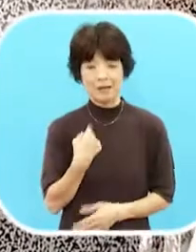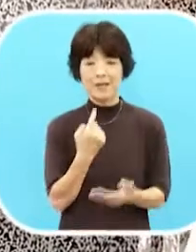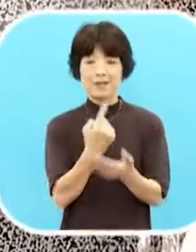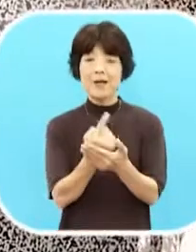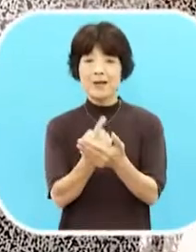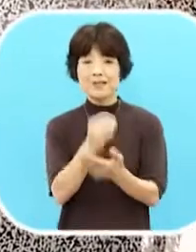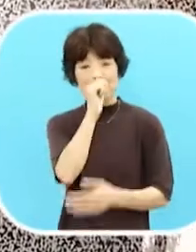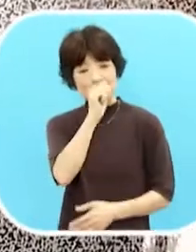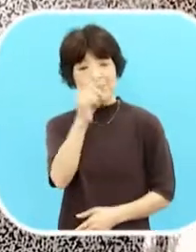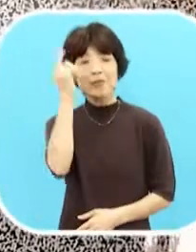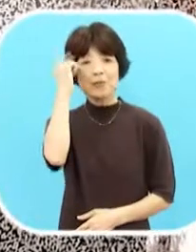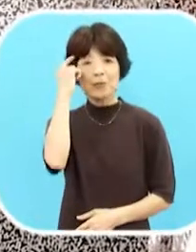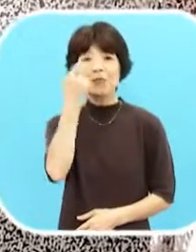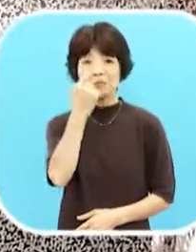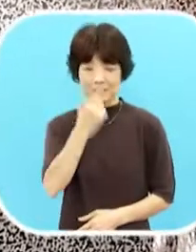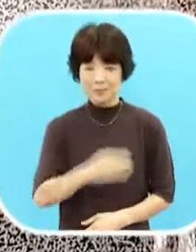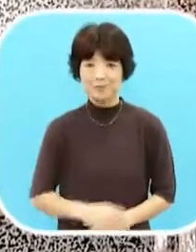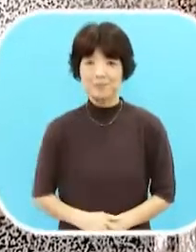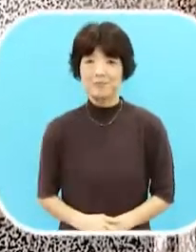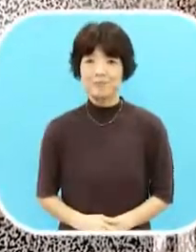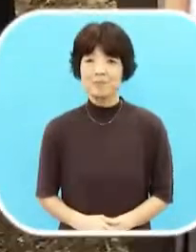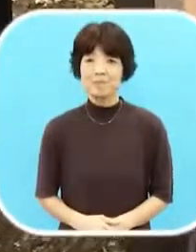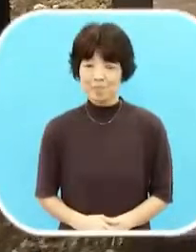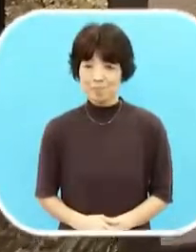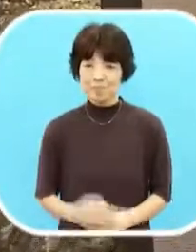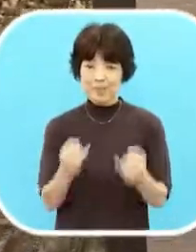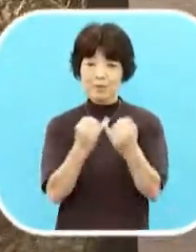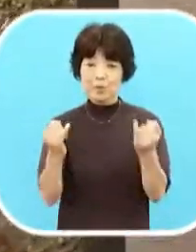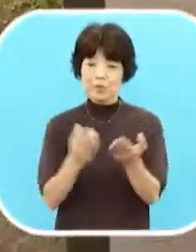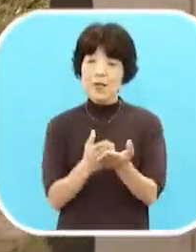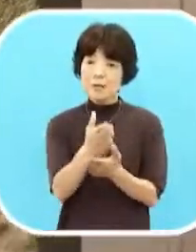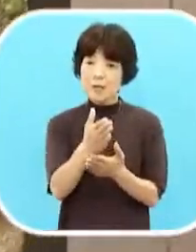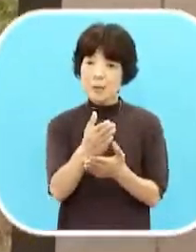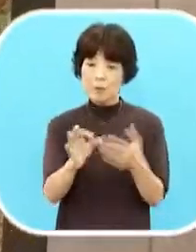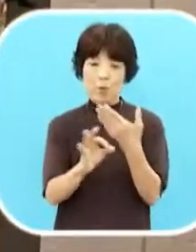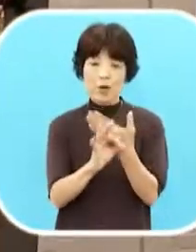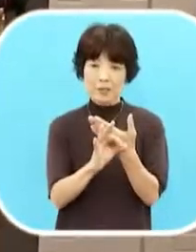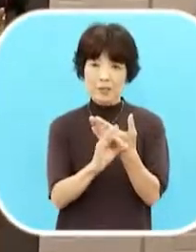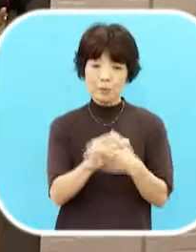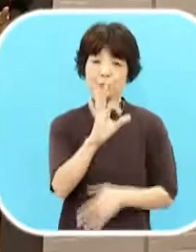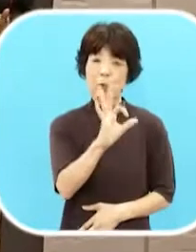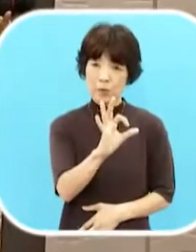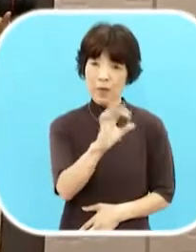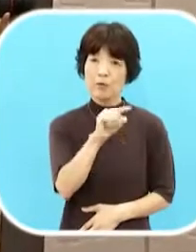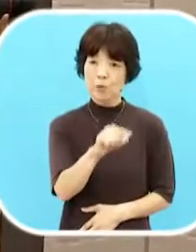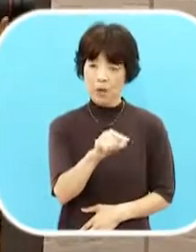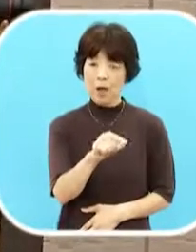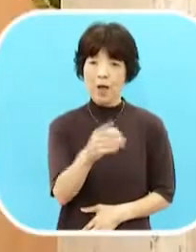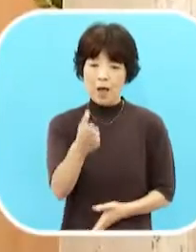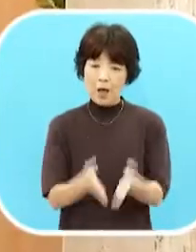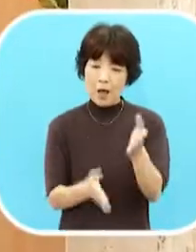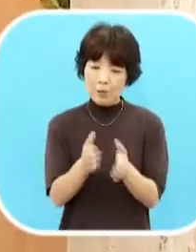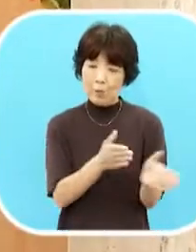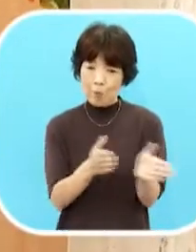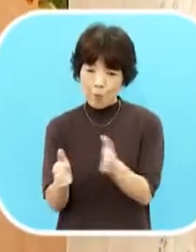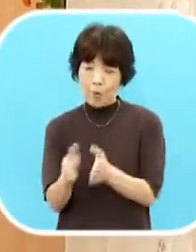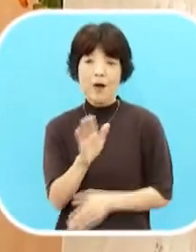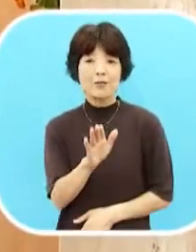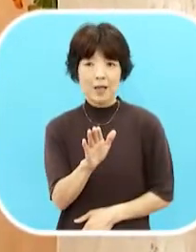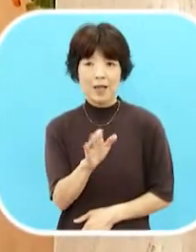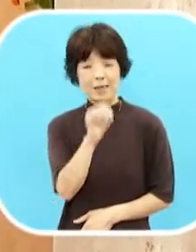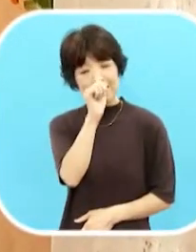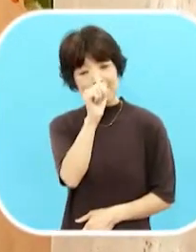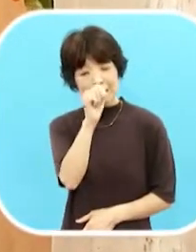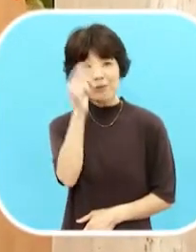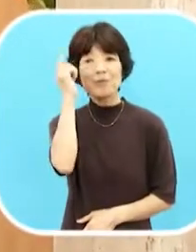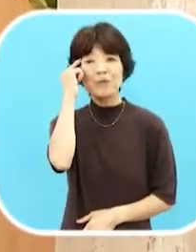、とてもいい機会になったと思います。 女性専用の仮設トイレだったり、そういう面でも配慮